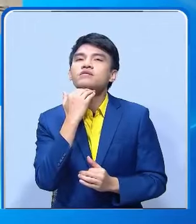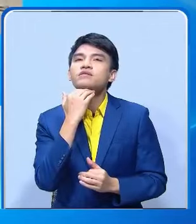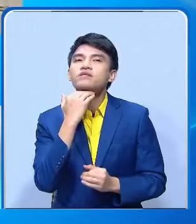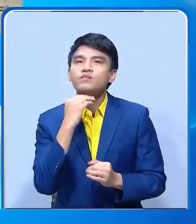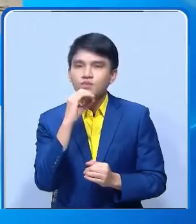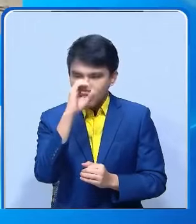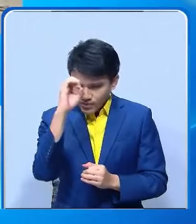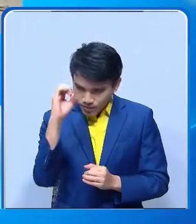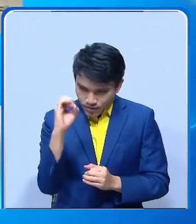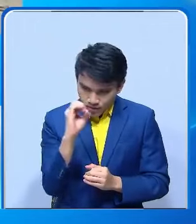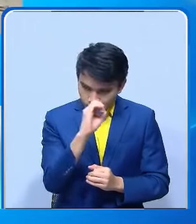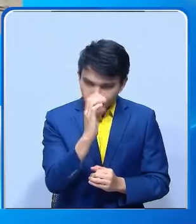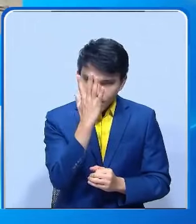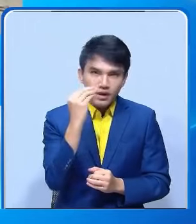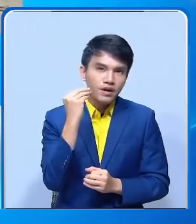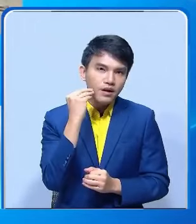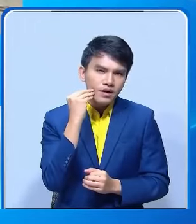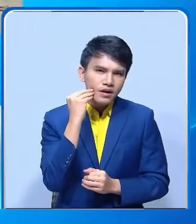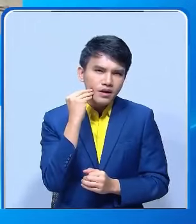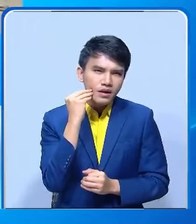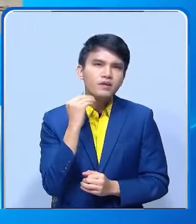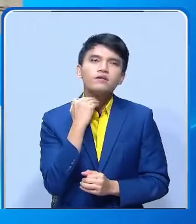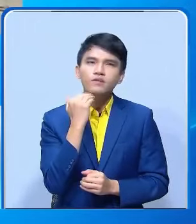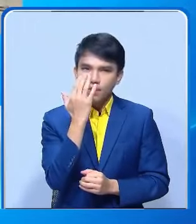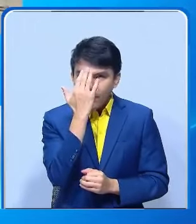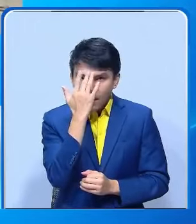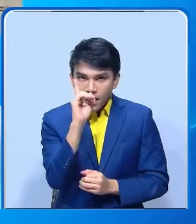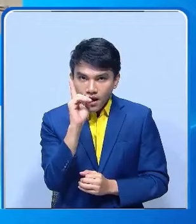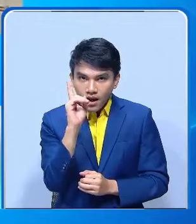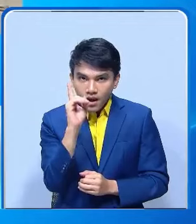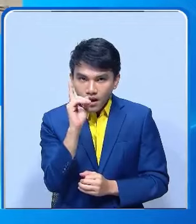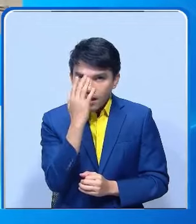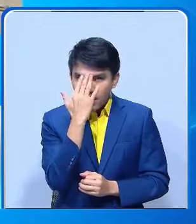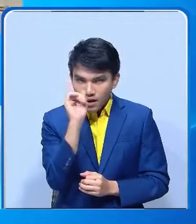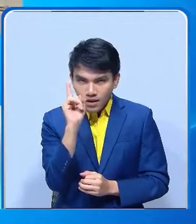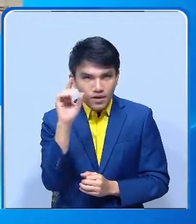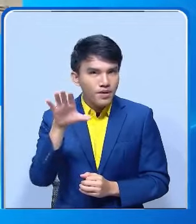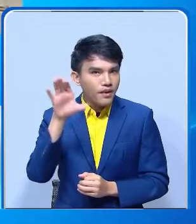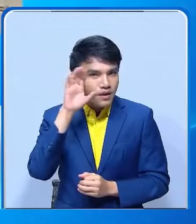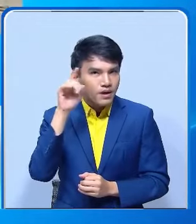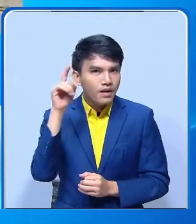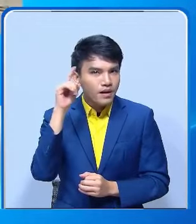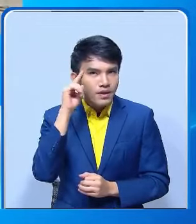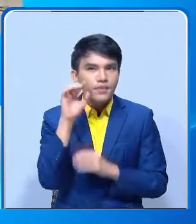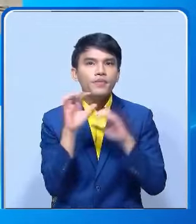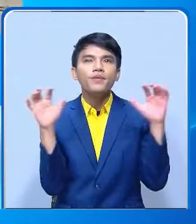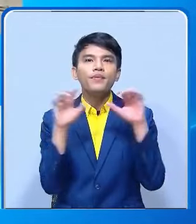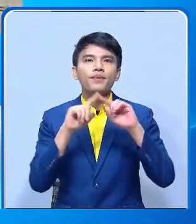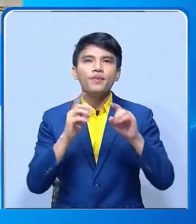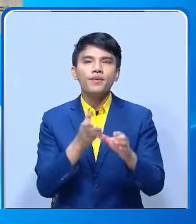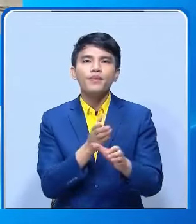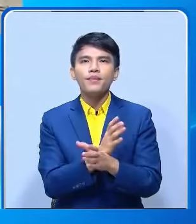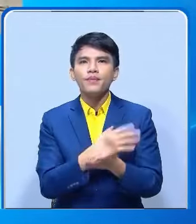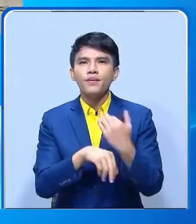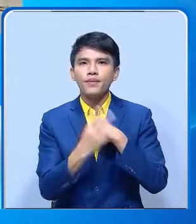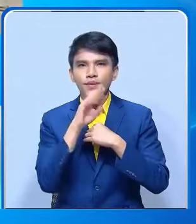เวียนอยู่หน้าบ้านที่ต้องออกเสียงอย่างนี้เพราะอะไร เพราะ ว่าเขาเชื่อว่าเป็นดวงวิญญาณแต่ก่อนจะไปถึงจุดนั้น